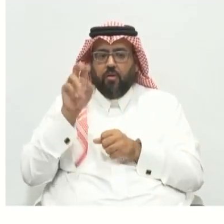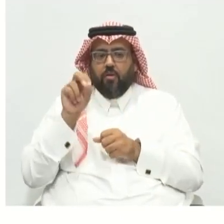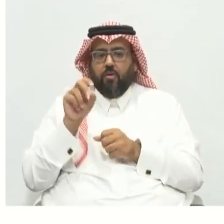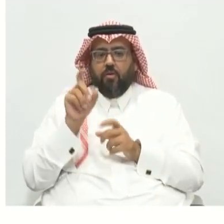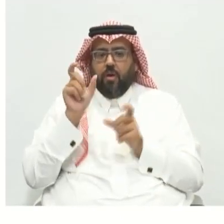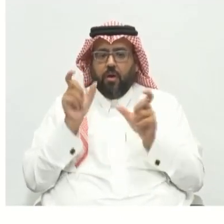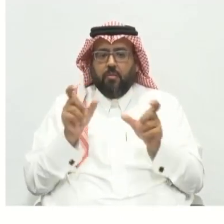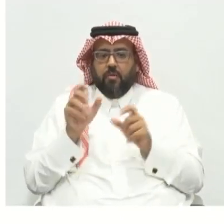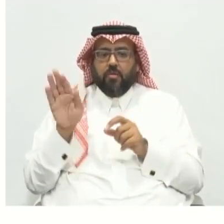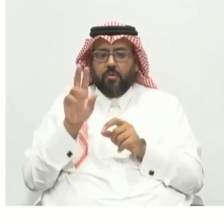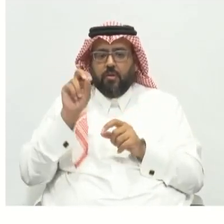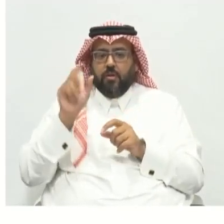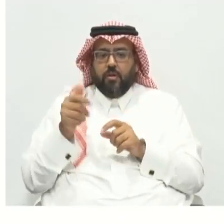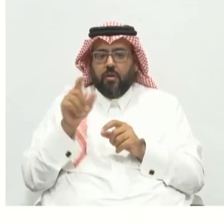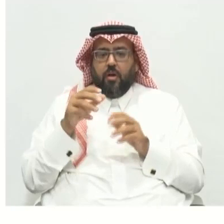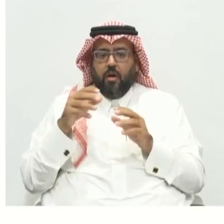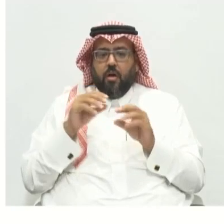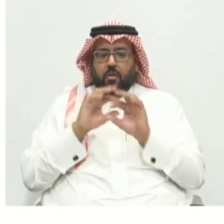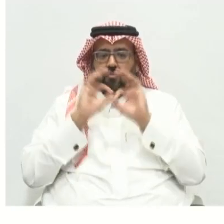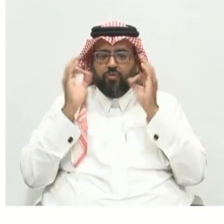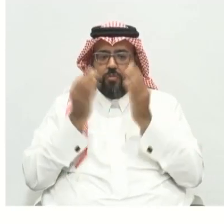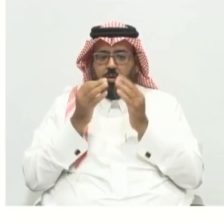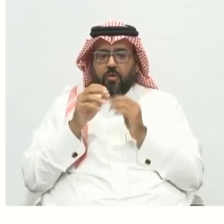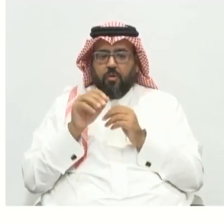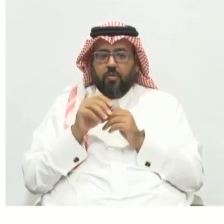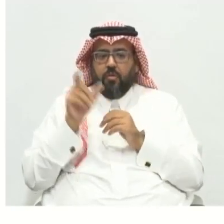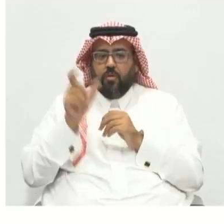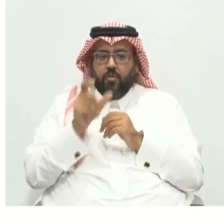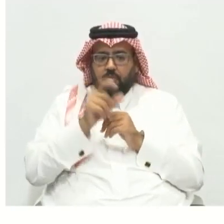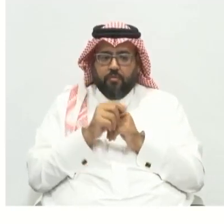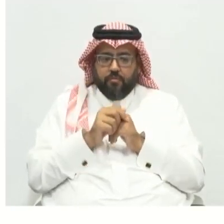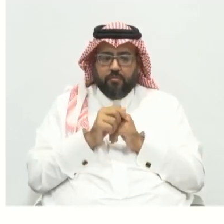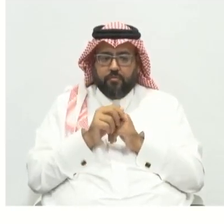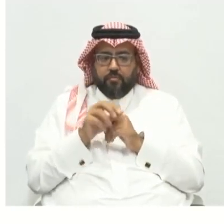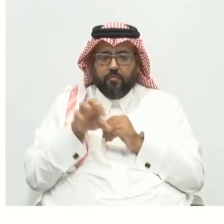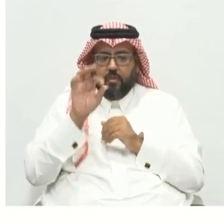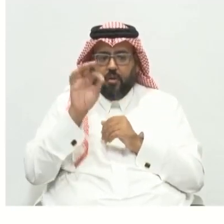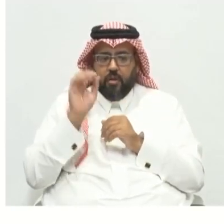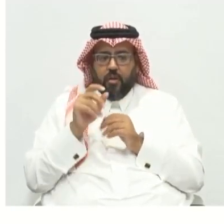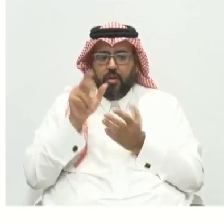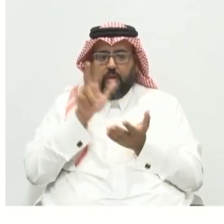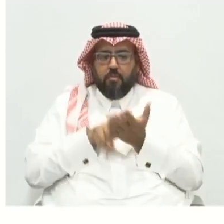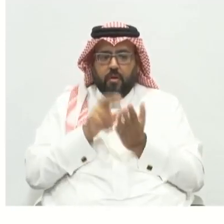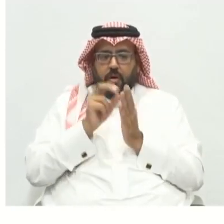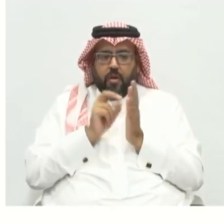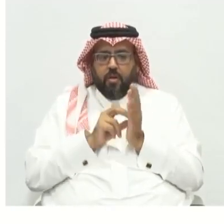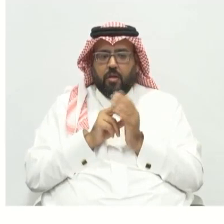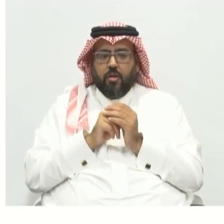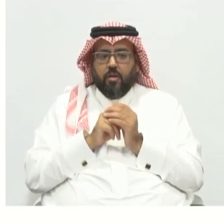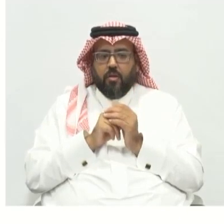والاستقرار المعاملات المجتمع بين الافراد اذ ليس للفرد حريه الاختيار بين تطبيق القاعده القانونيه او